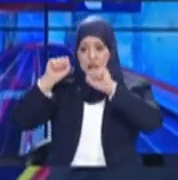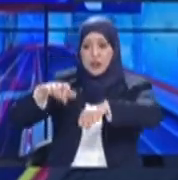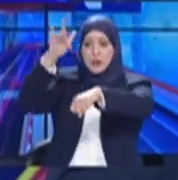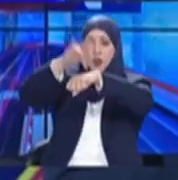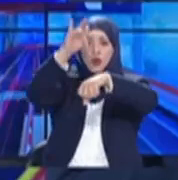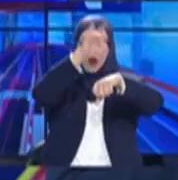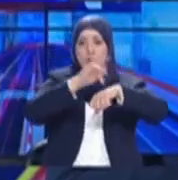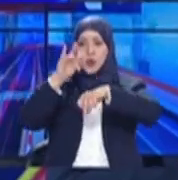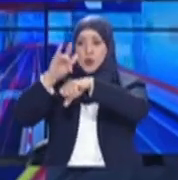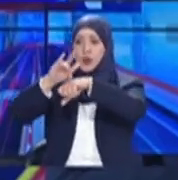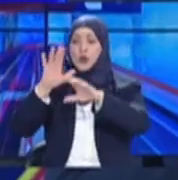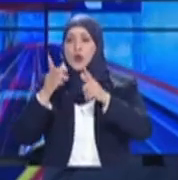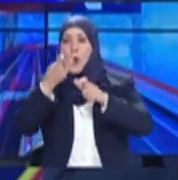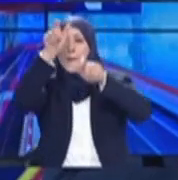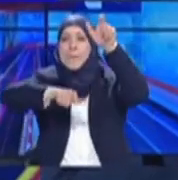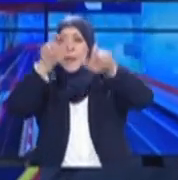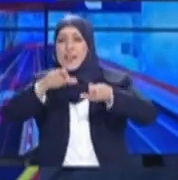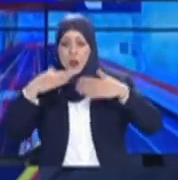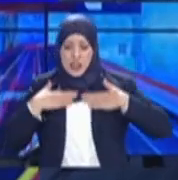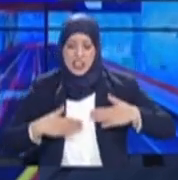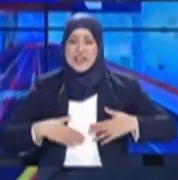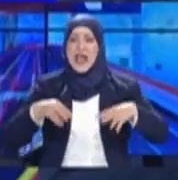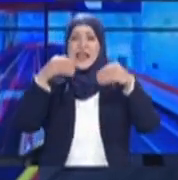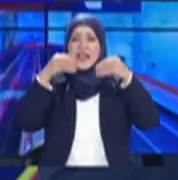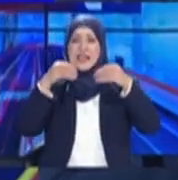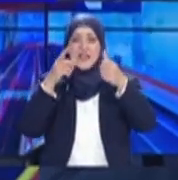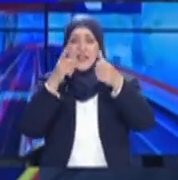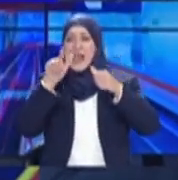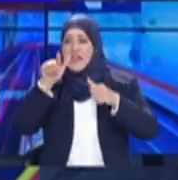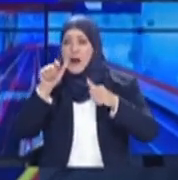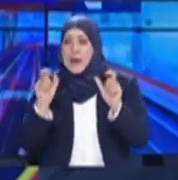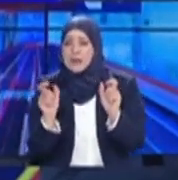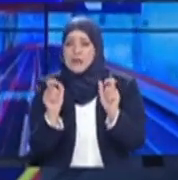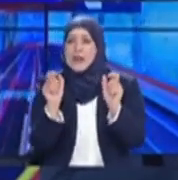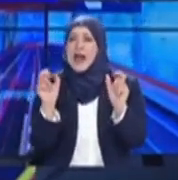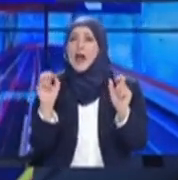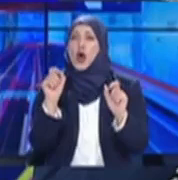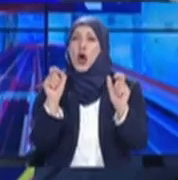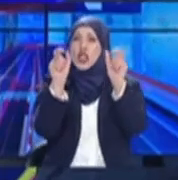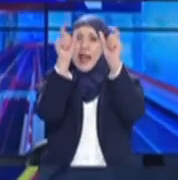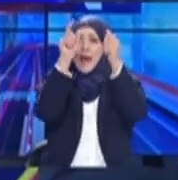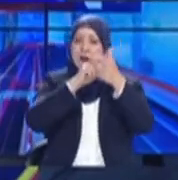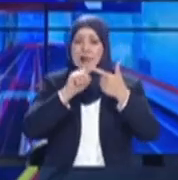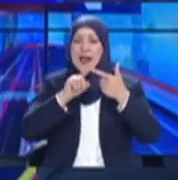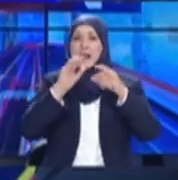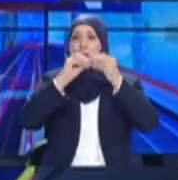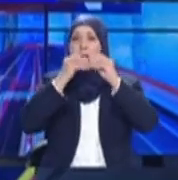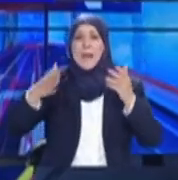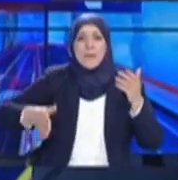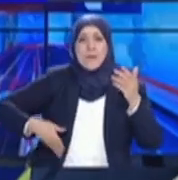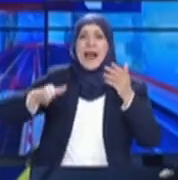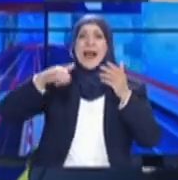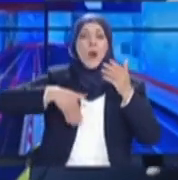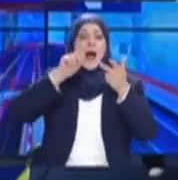اللي عندهم نقص في المنع بالاساس مرضى السرطان عافانا وعافاكم الله اللي عندهم قصور كلوي اللي عندهم